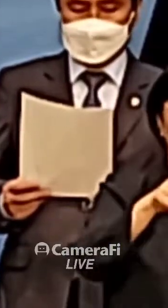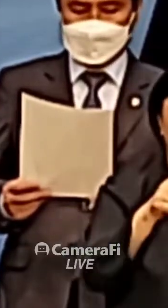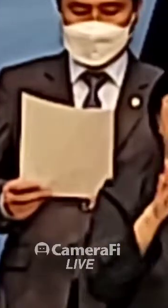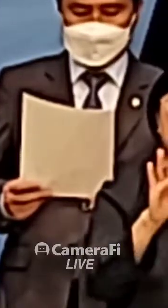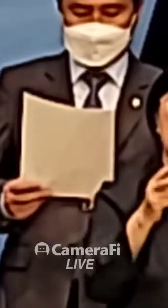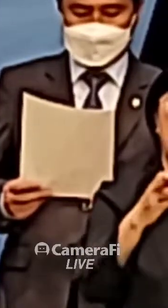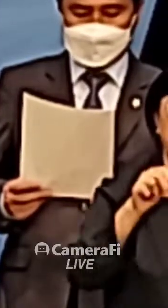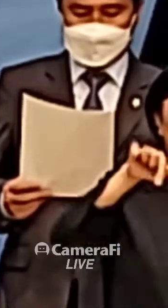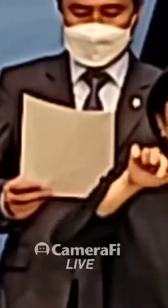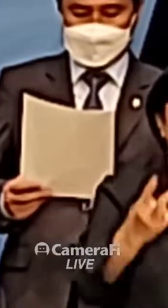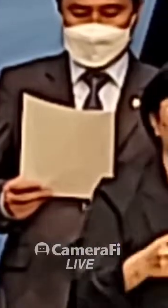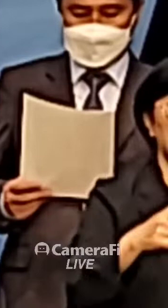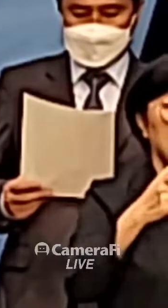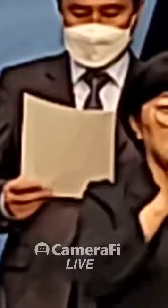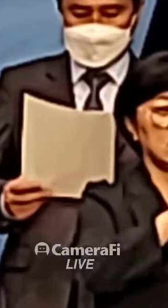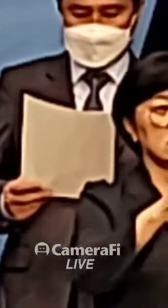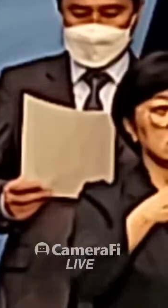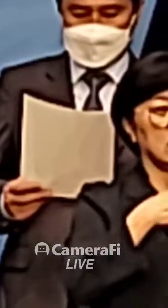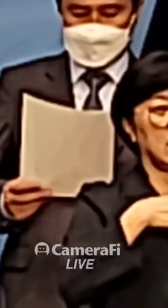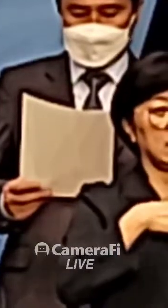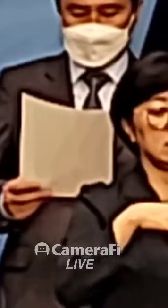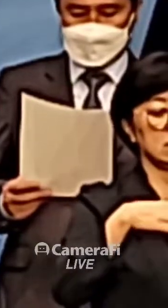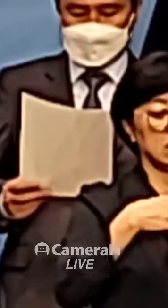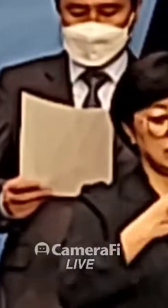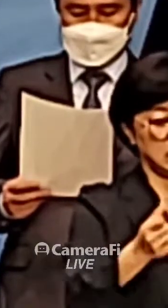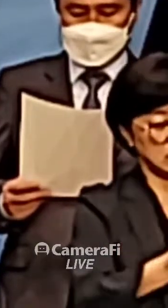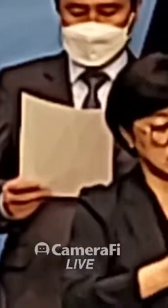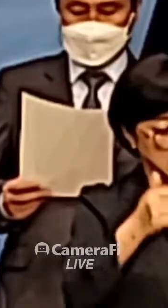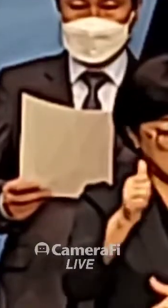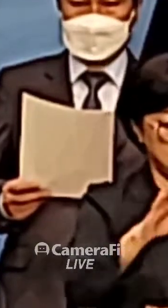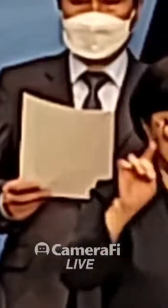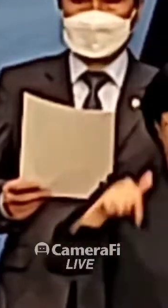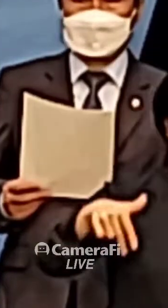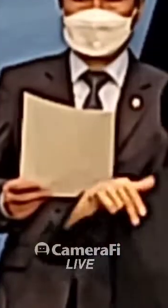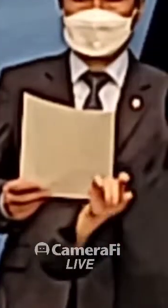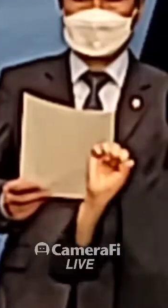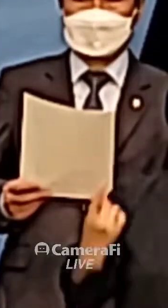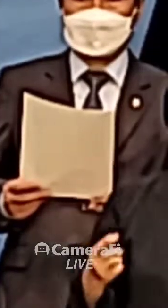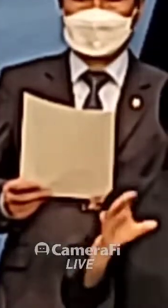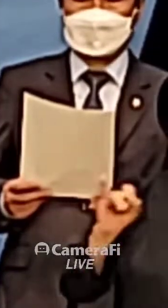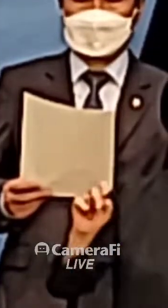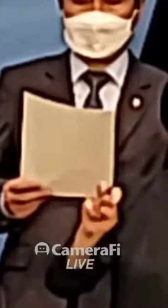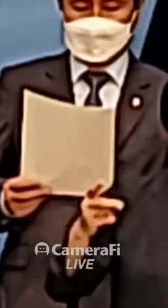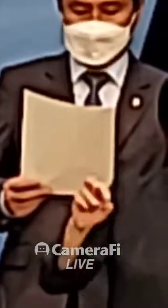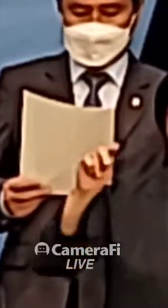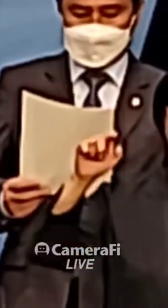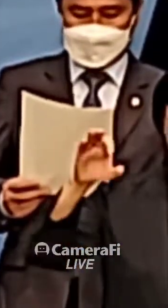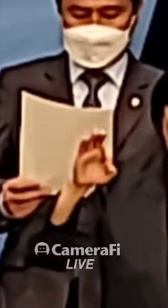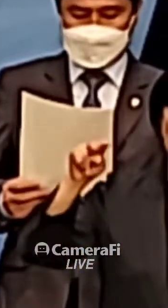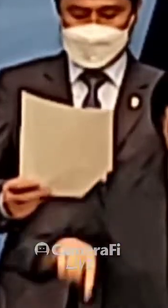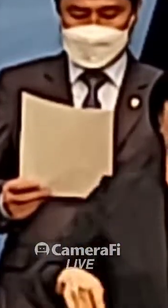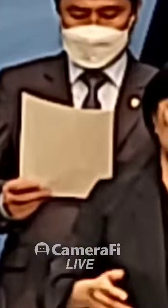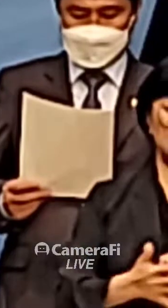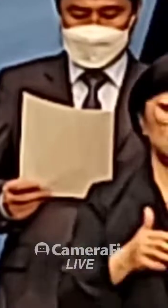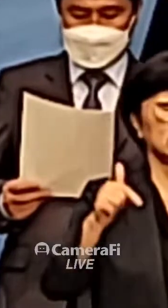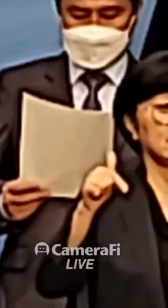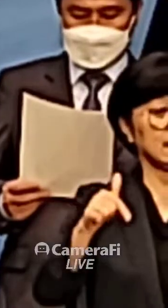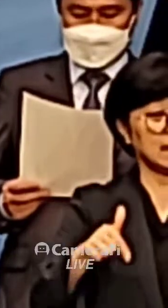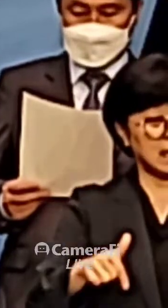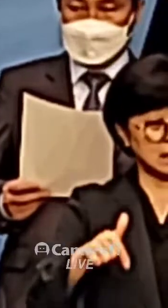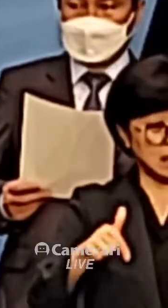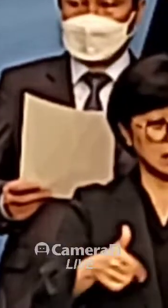서영교 행정안전위원회 위원장님과 박재호, 이명수 간사님, 행안위 소속